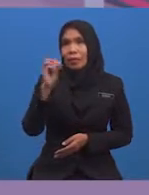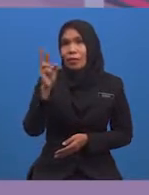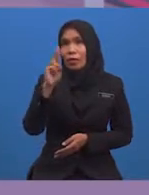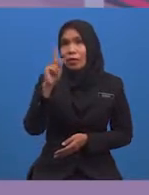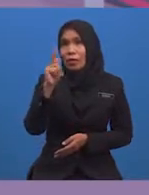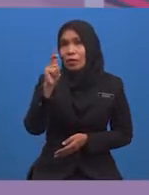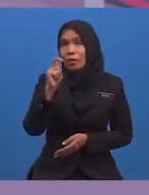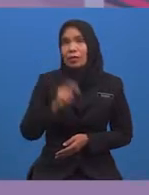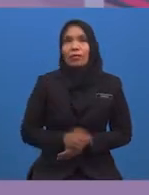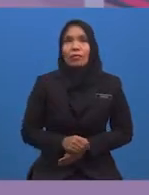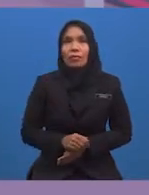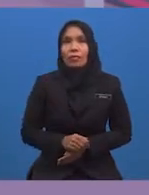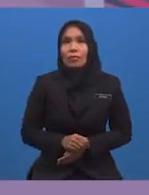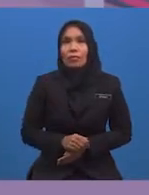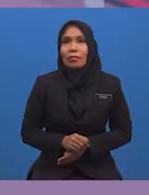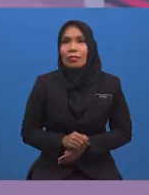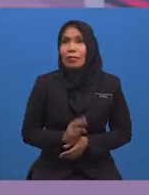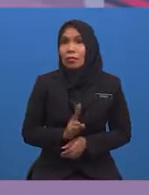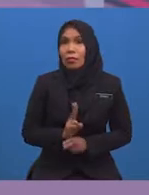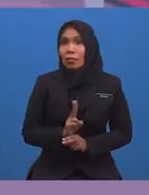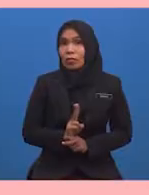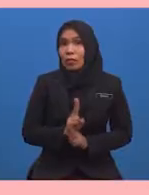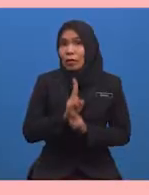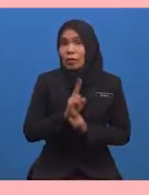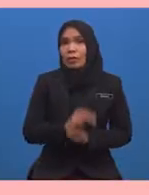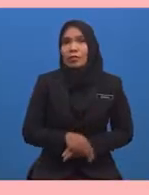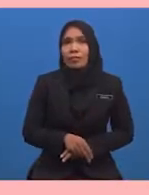Sekarang, kita lihat pula kepentingan saliran.